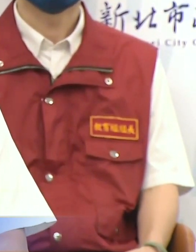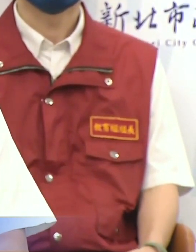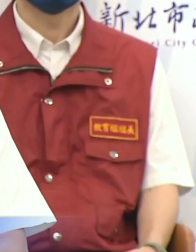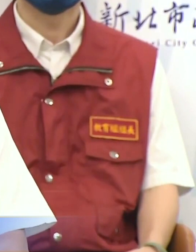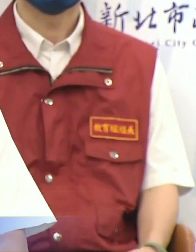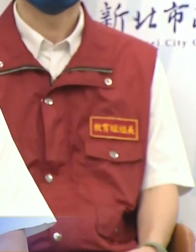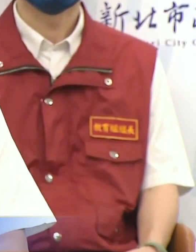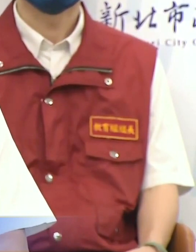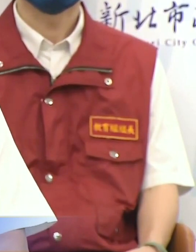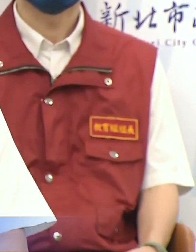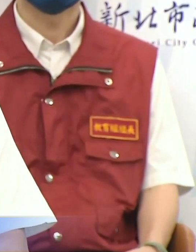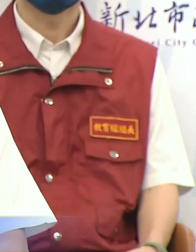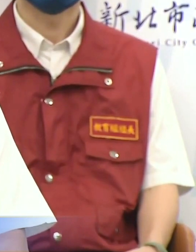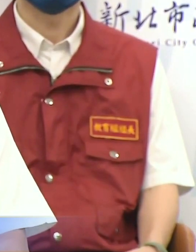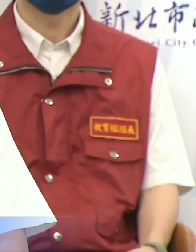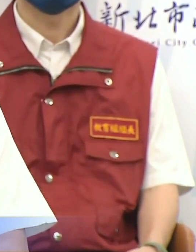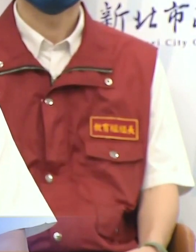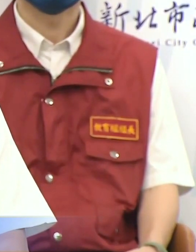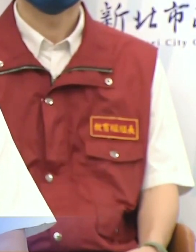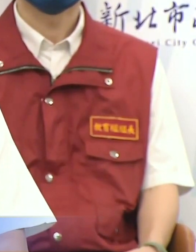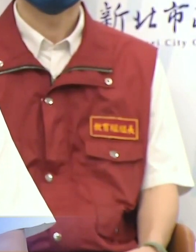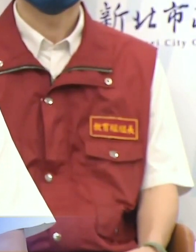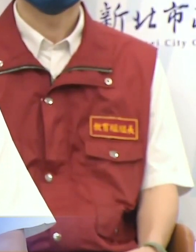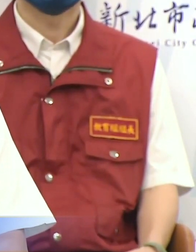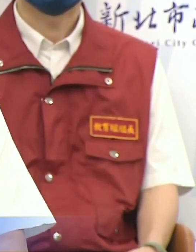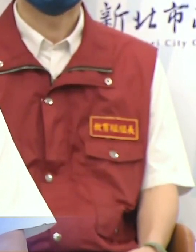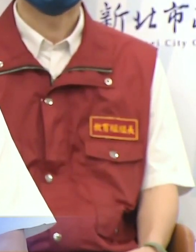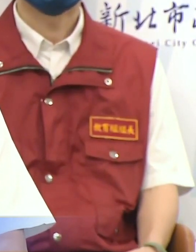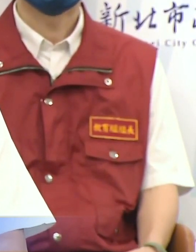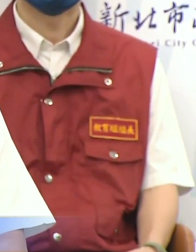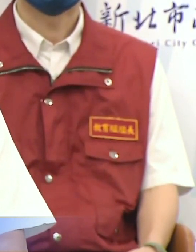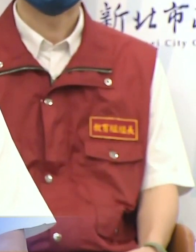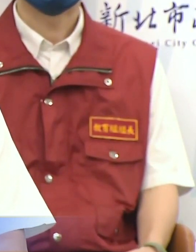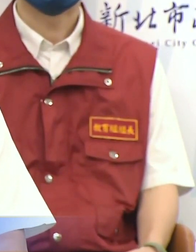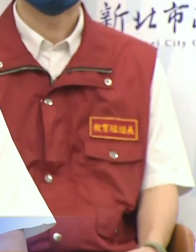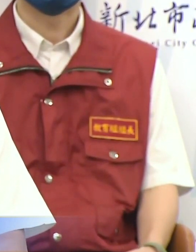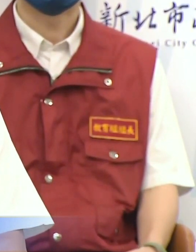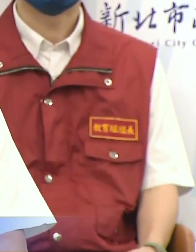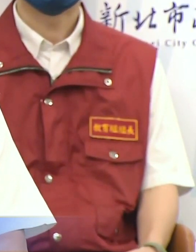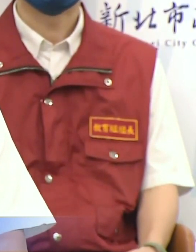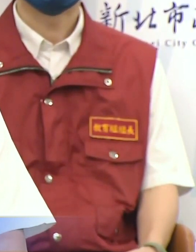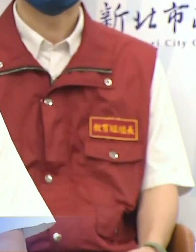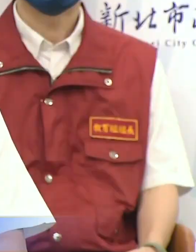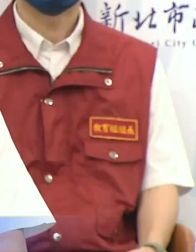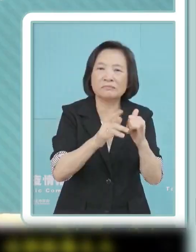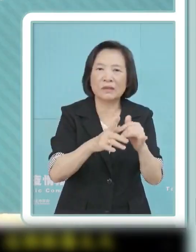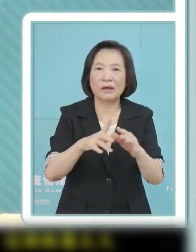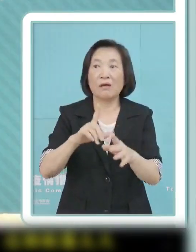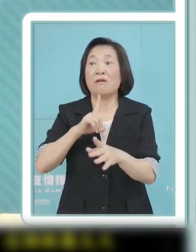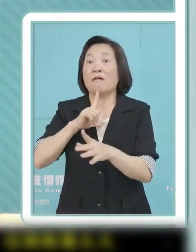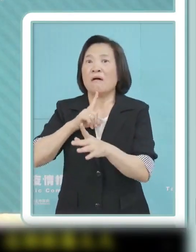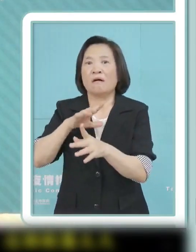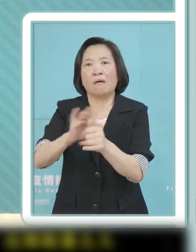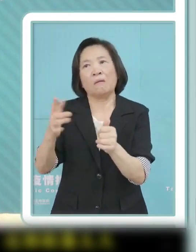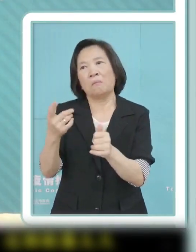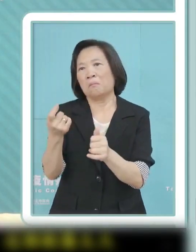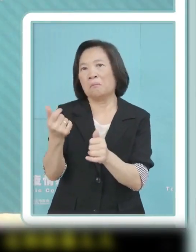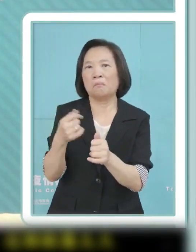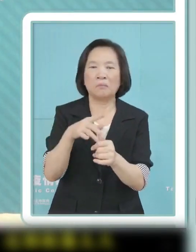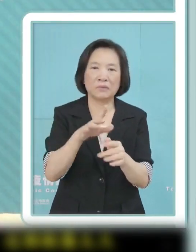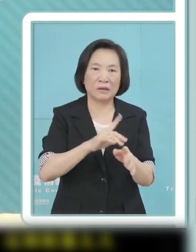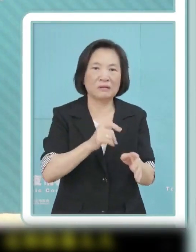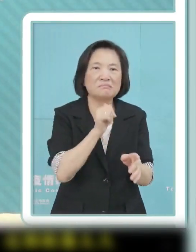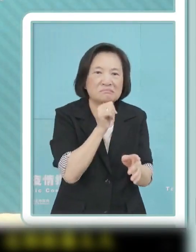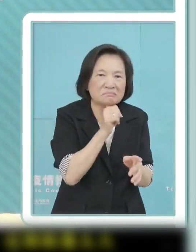翼。一天的零并不会代表明天后天都会是零。 台北则是公布新